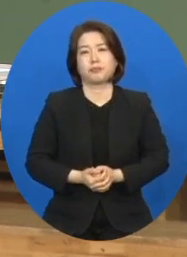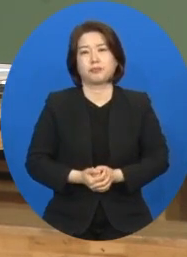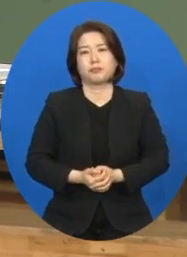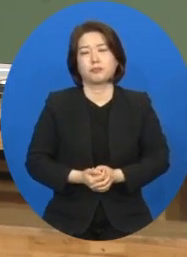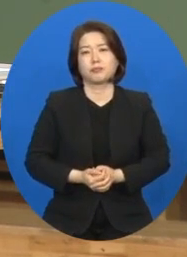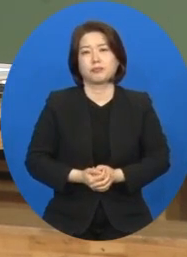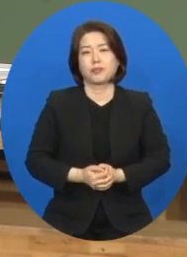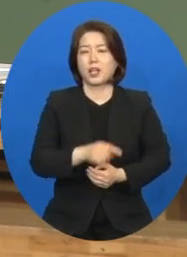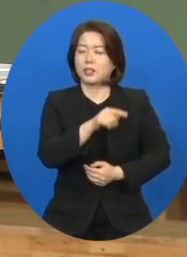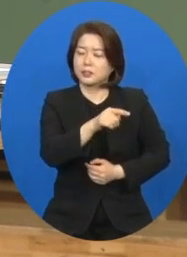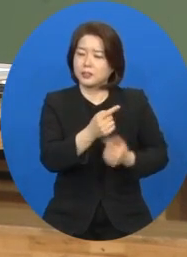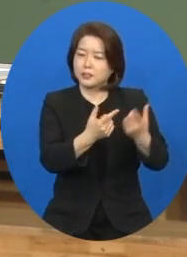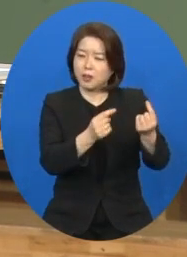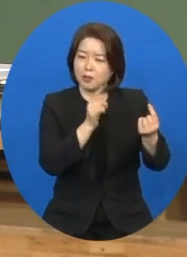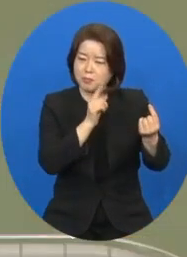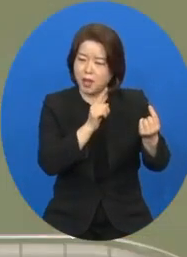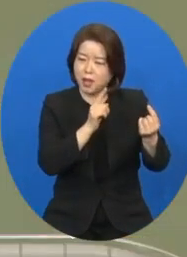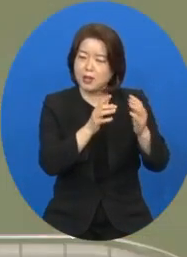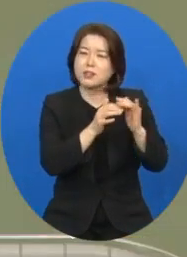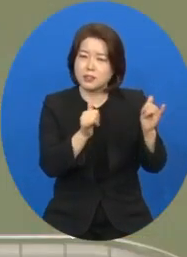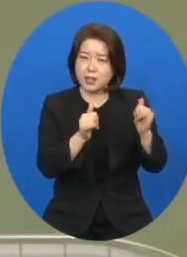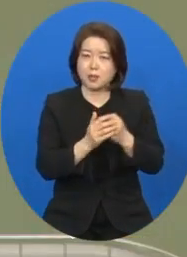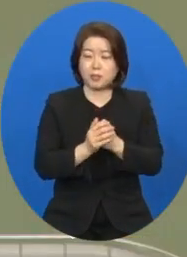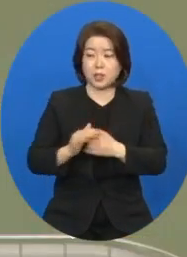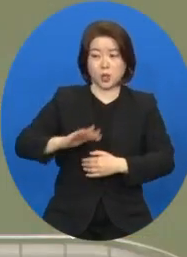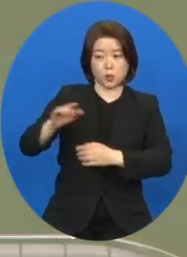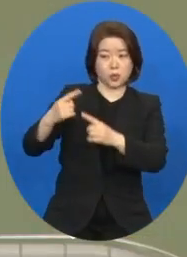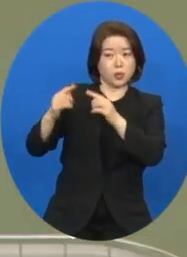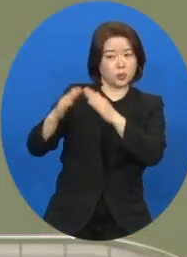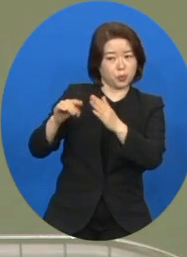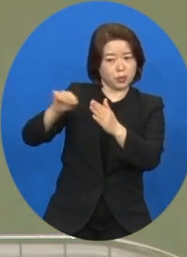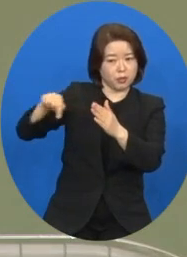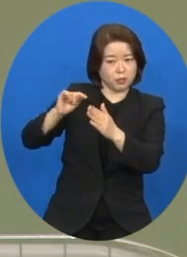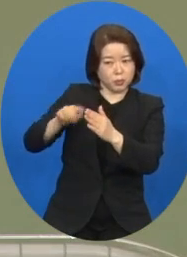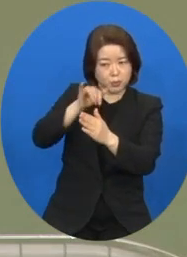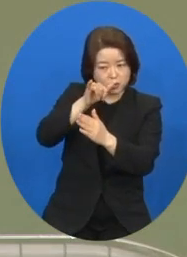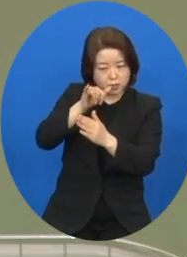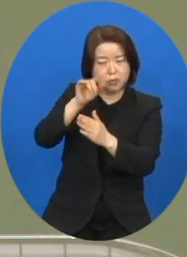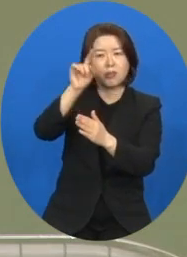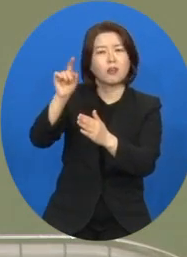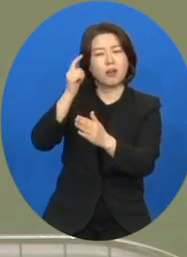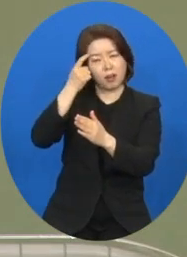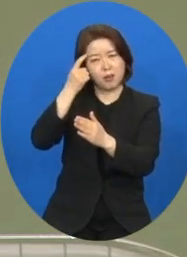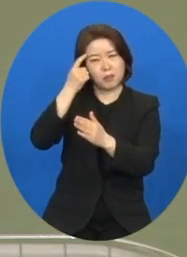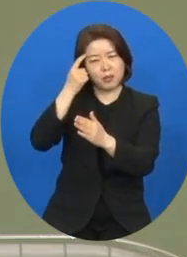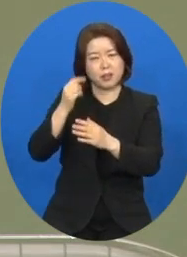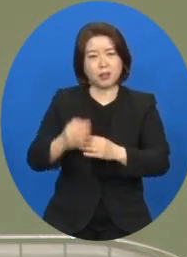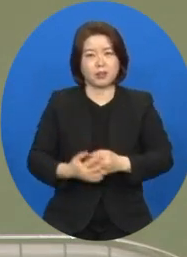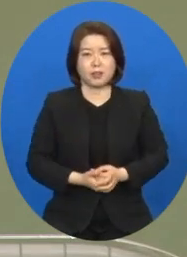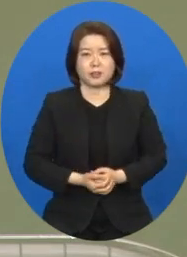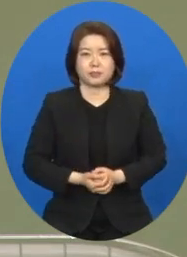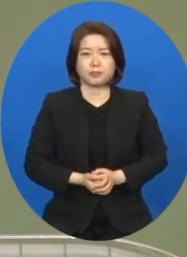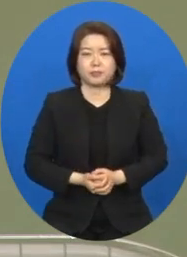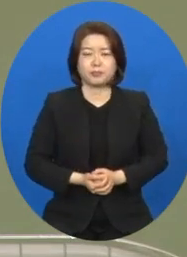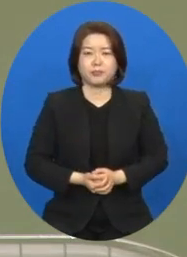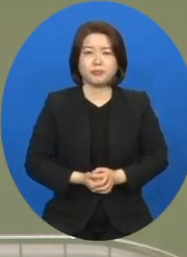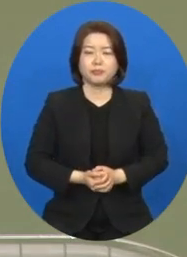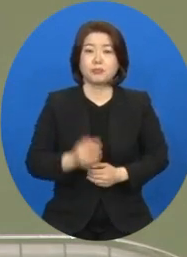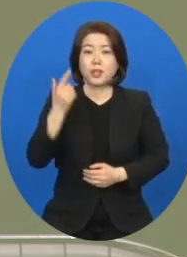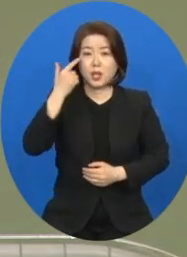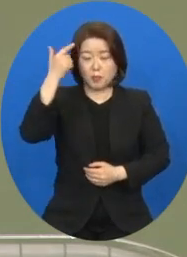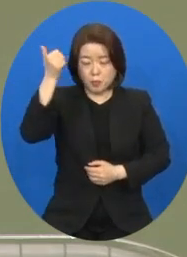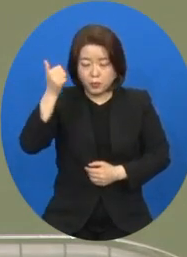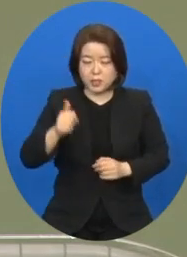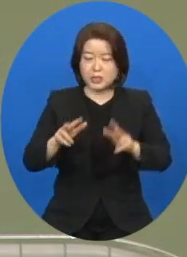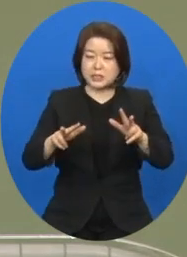그런 생각을 하시는 분들이 우리 교인들 중에도 있을 수도 있겠다, 그런 생각이 듭니다. 목사님 좀